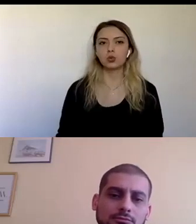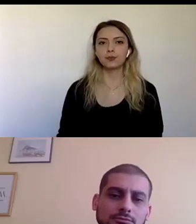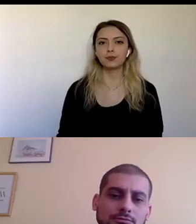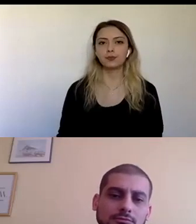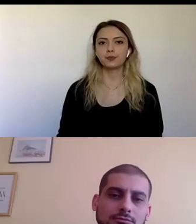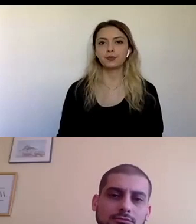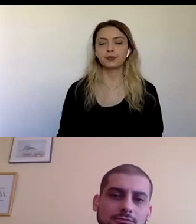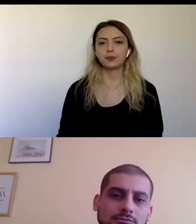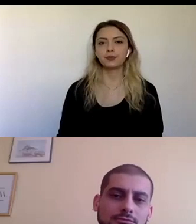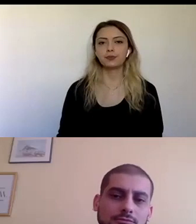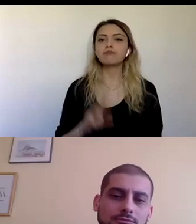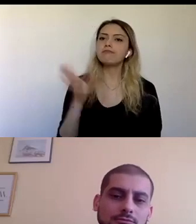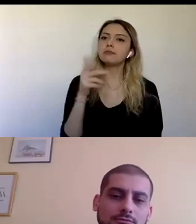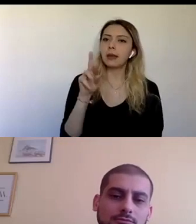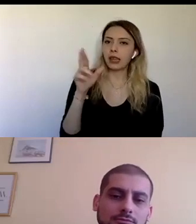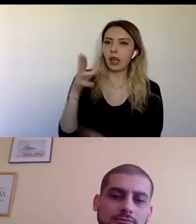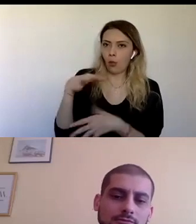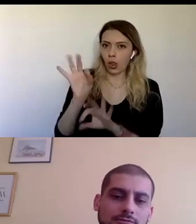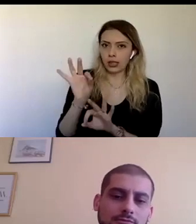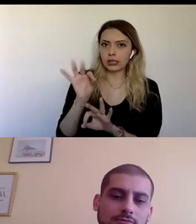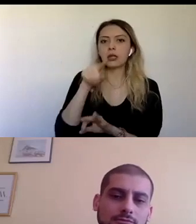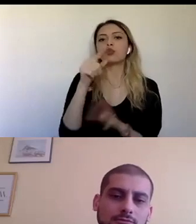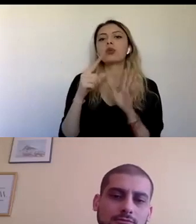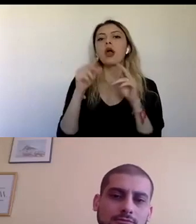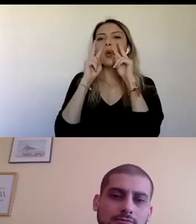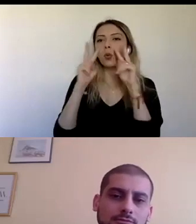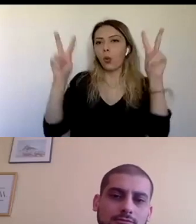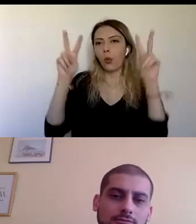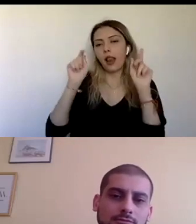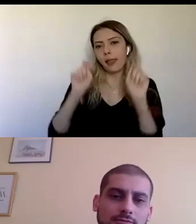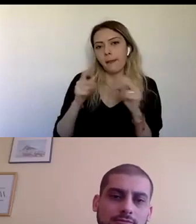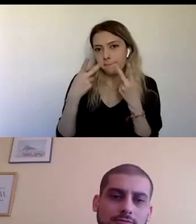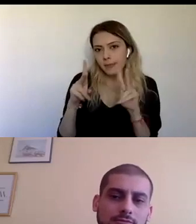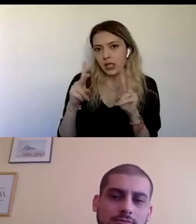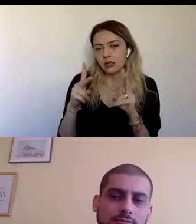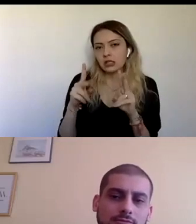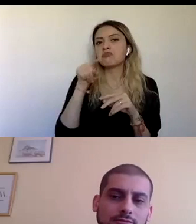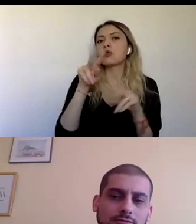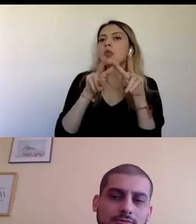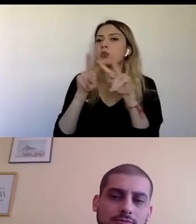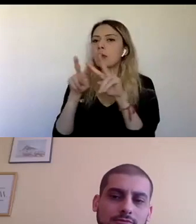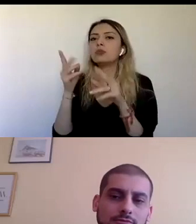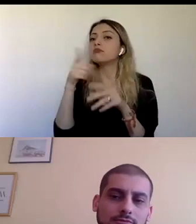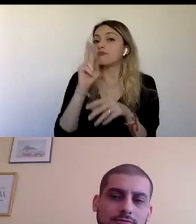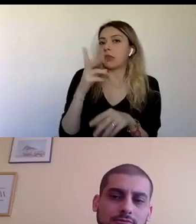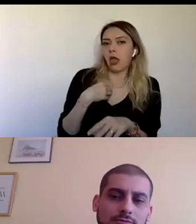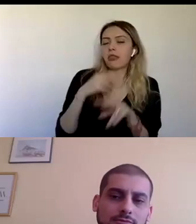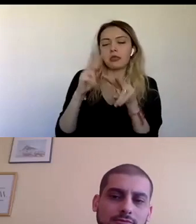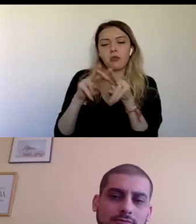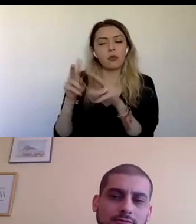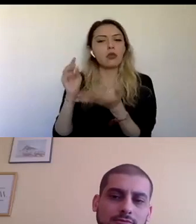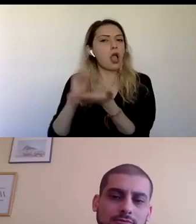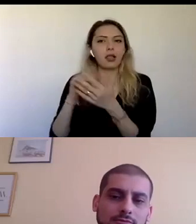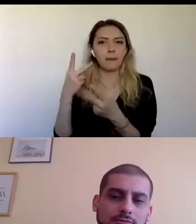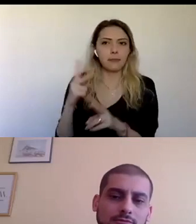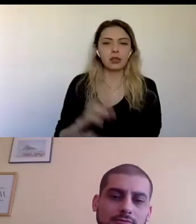hale getirip bunu web sitenize koyabilirsiniz. Ya da bu linki sosyal medya hesaplarınızdan paylaşıp hazırladığınız